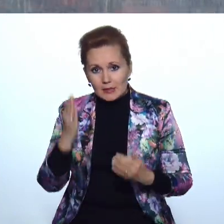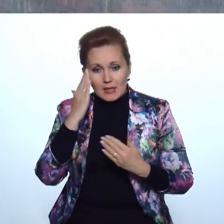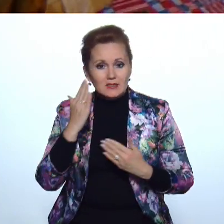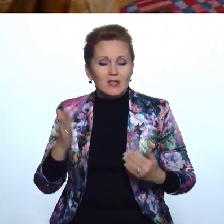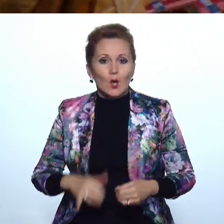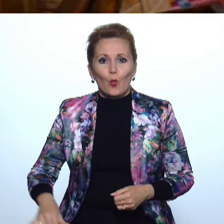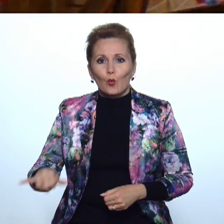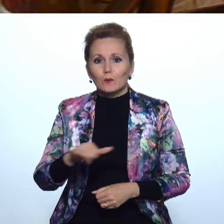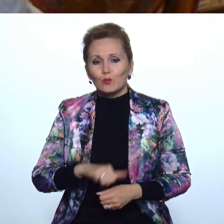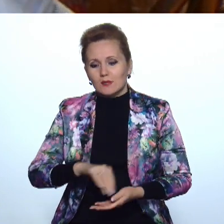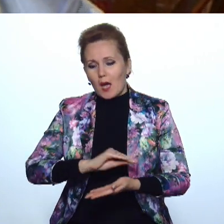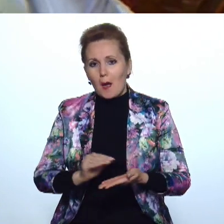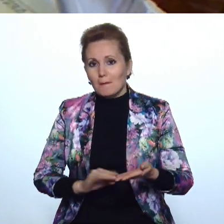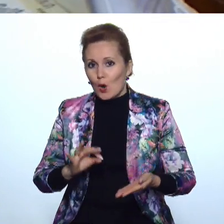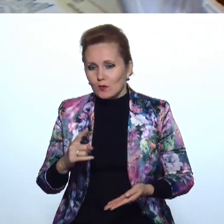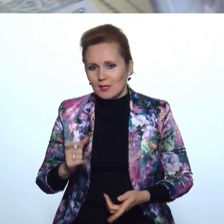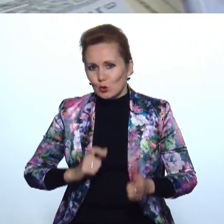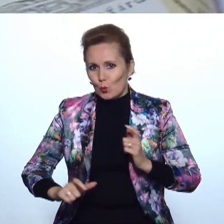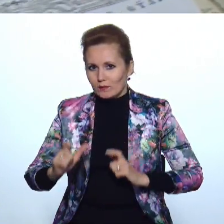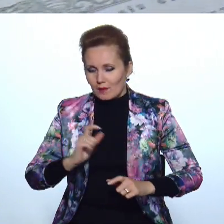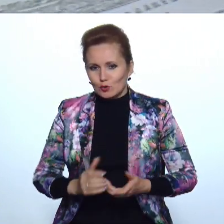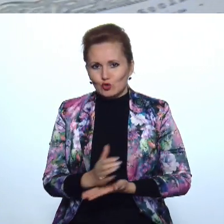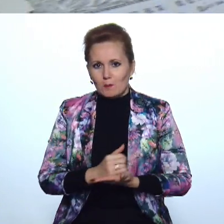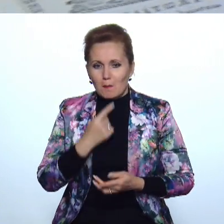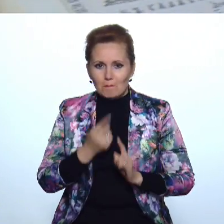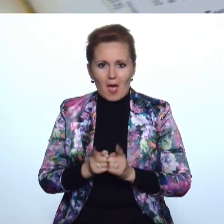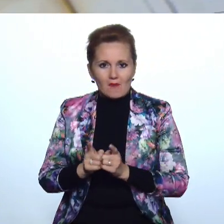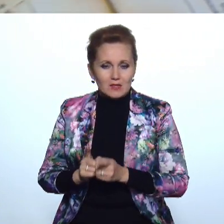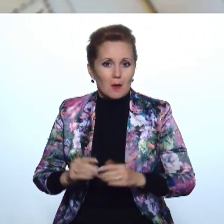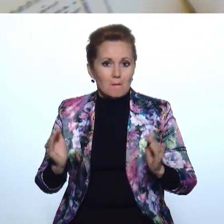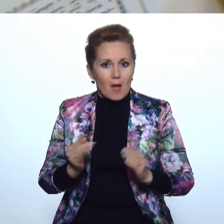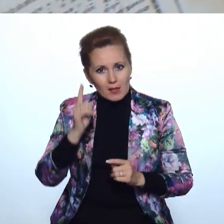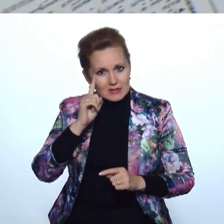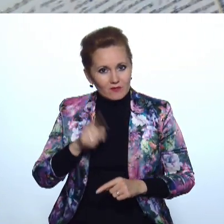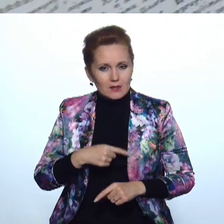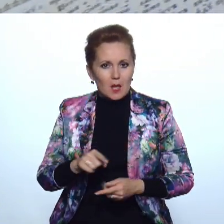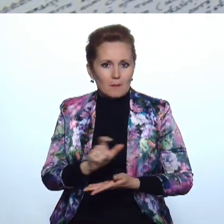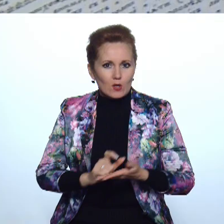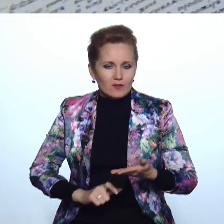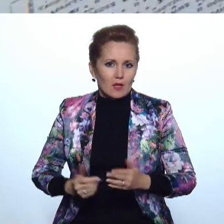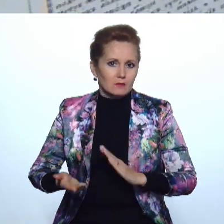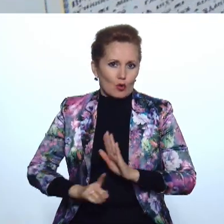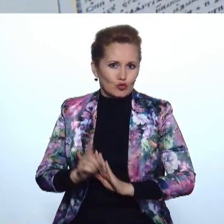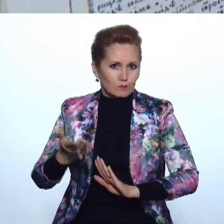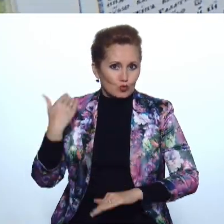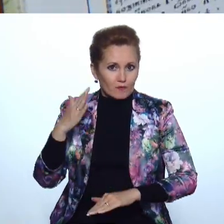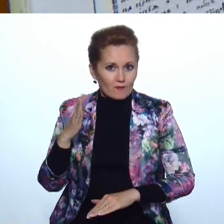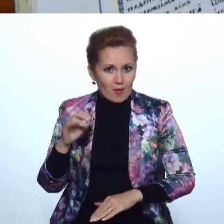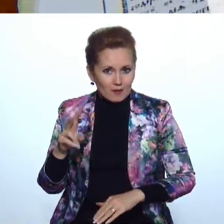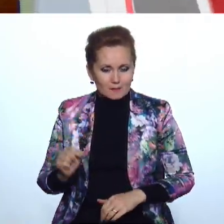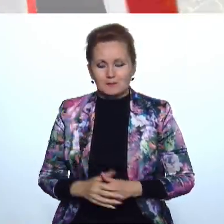Неизвестная удмуртская проза. Студенты Литинститута собираются перевести малоизвестные произведения начала прошлого века. О чем они,